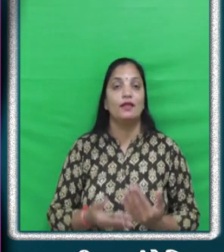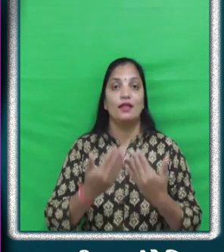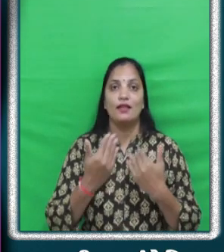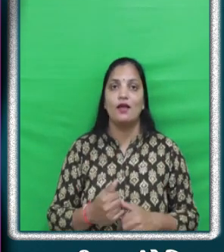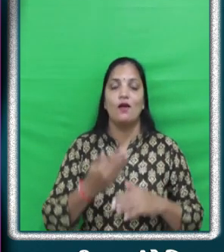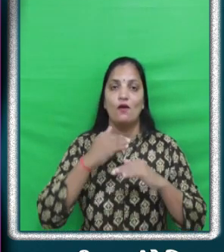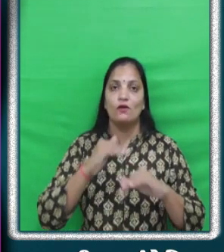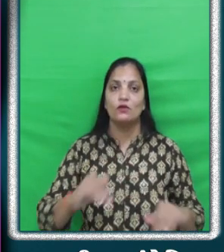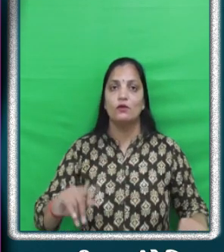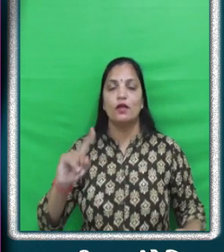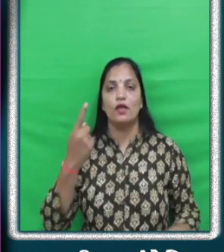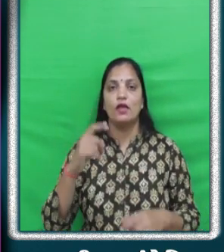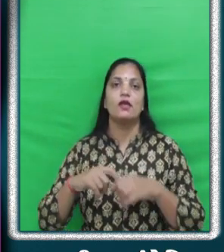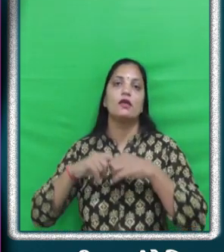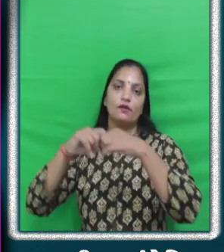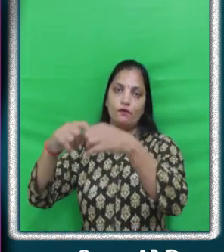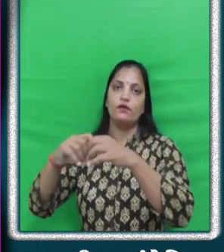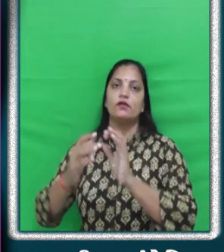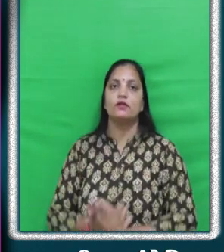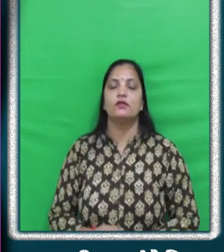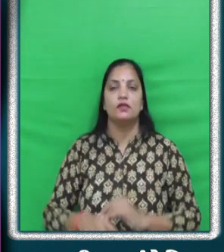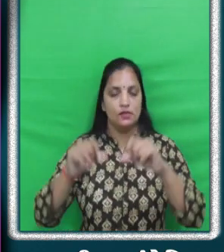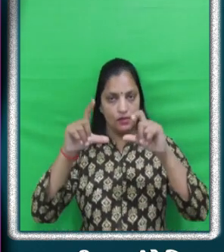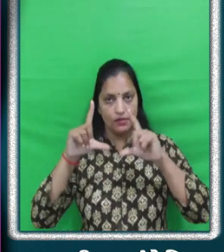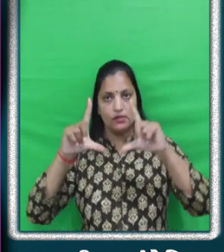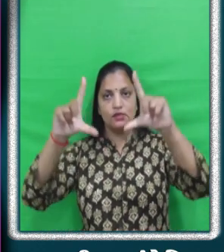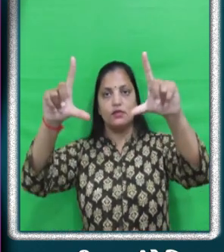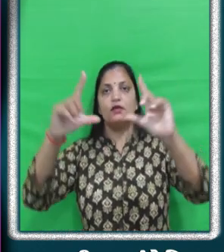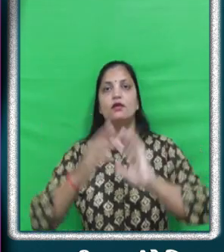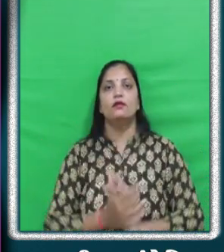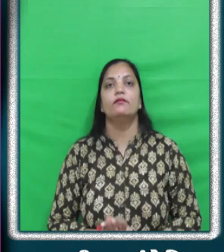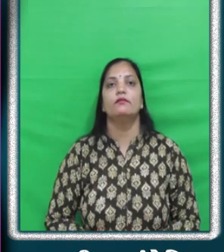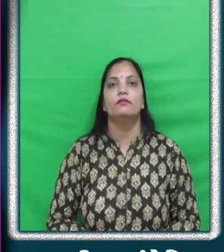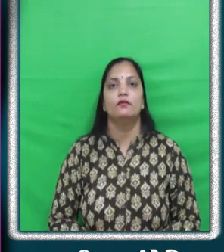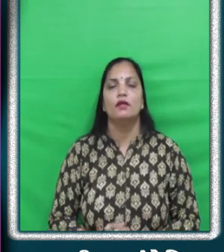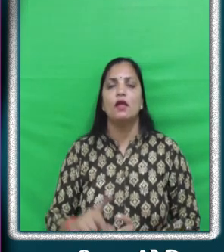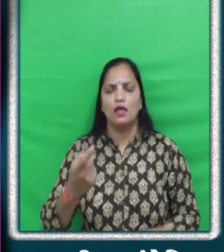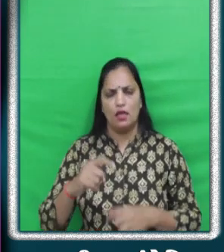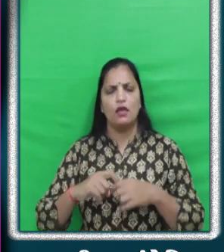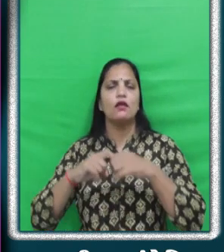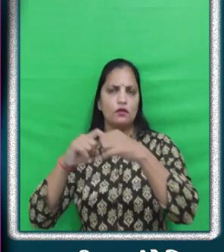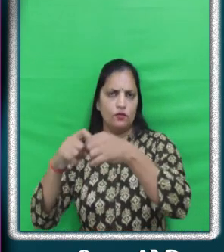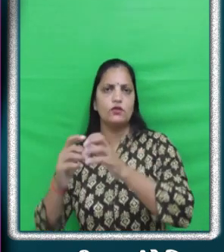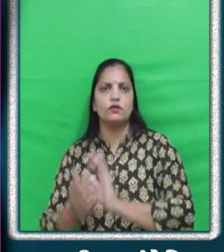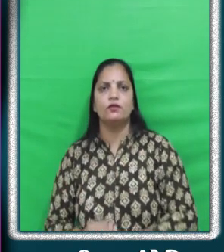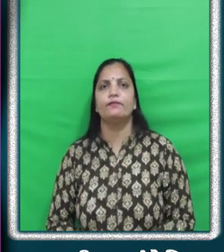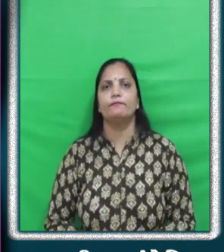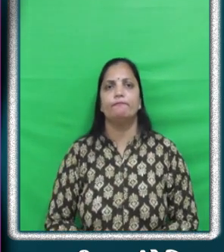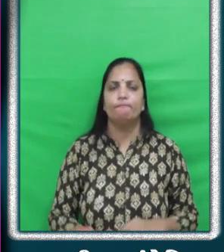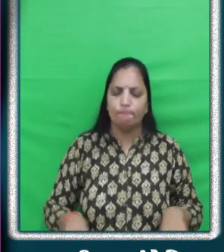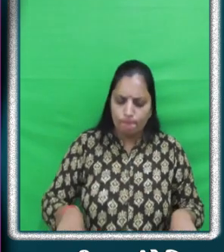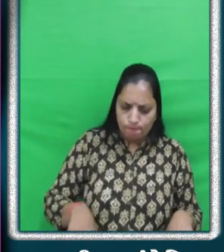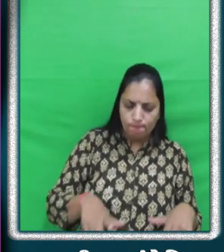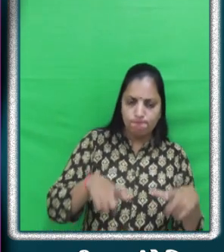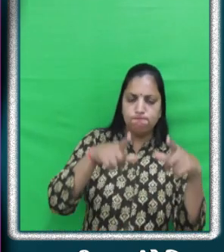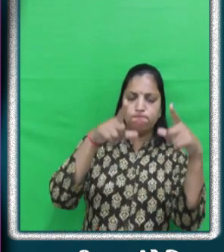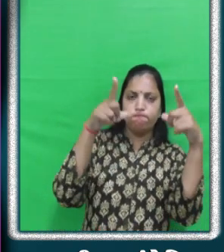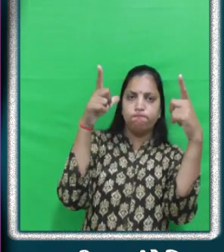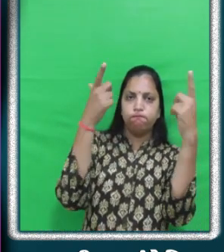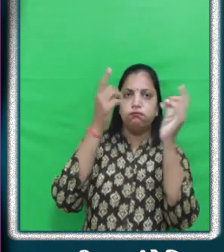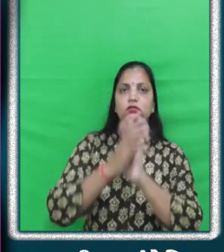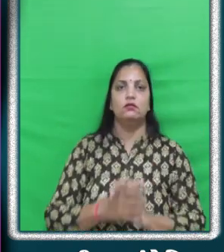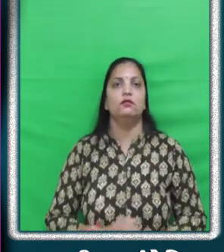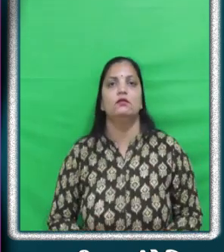હવે વિદ્યાર્થી મિત્રો, તમારા માટે સવાલ સ્ક્રીન પર છે. સવાલ નથી પણ હું પૂછું છું કે વનસ્પતિમાં વહન